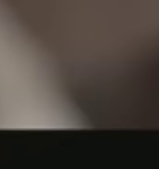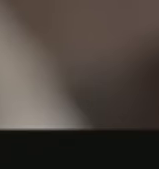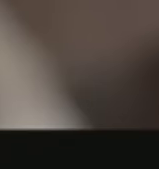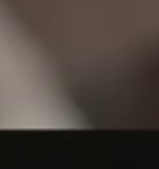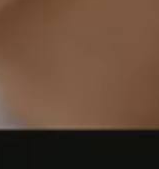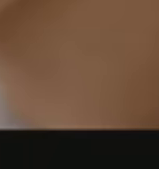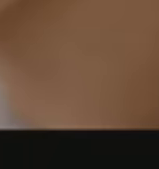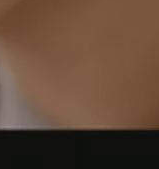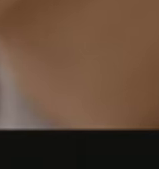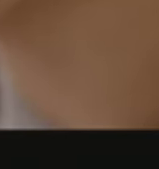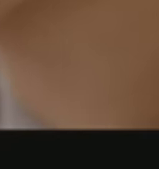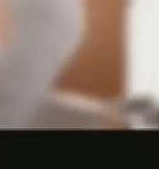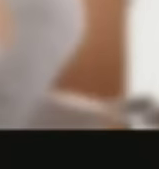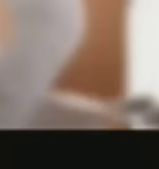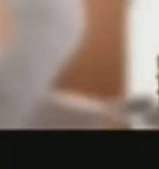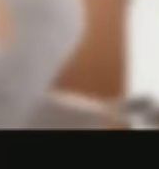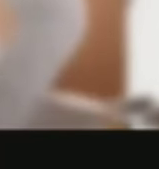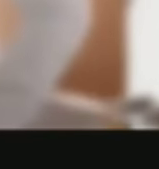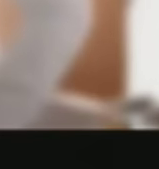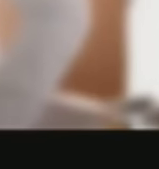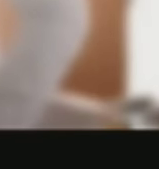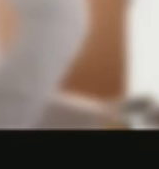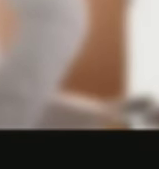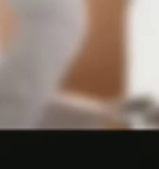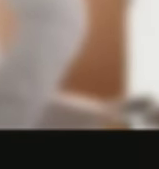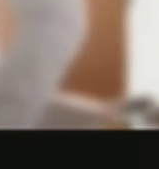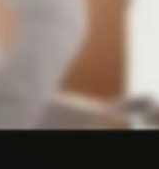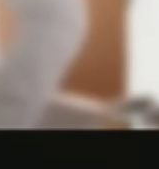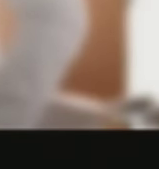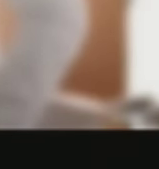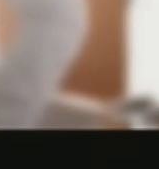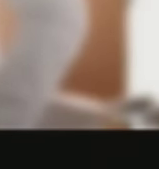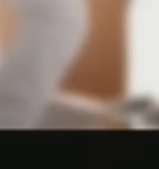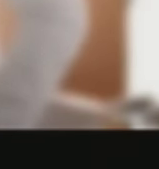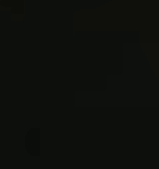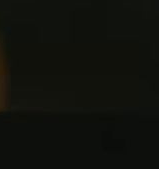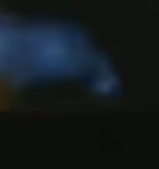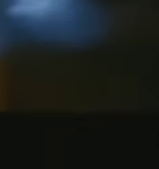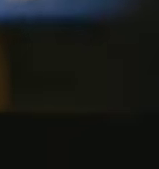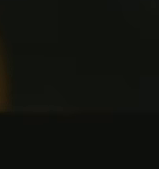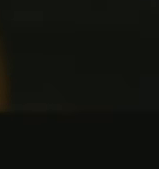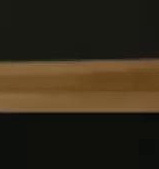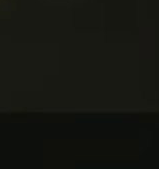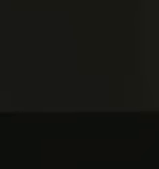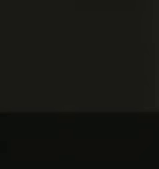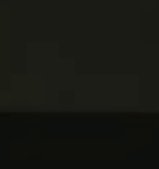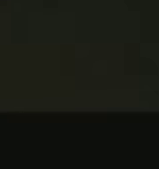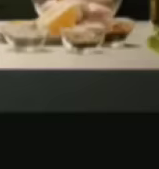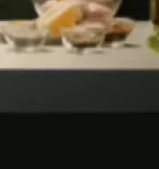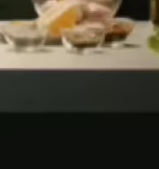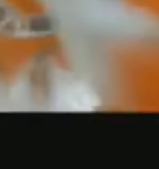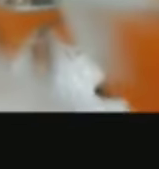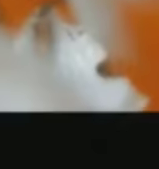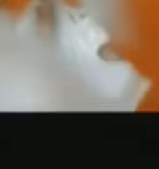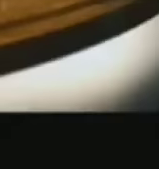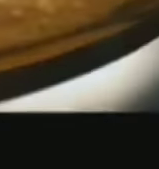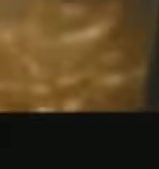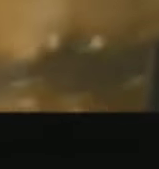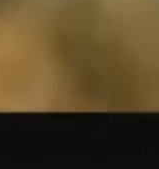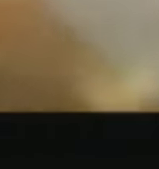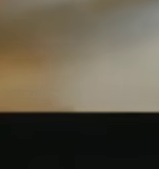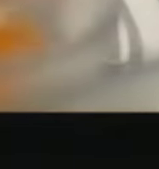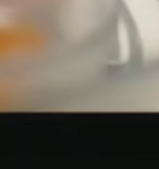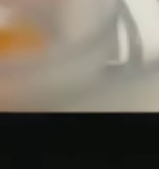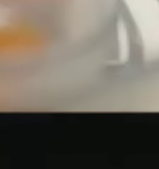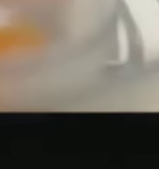dari coklat asli. Torabika Cappuccino. Cappuccino ala kafe. Sebuah